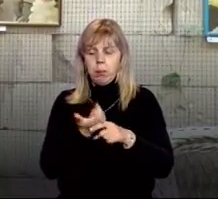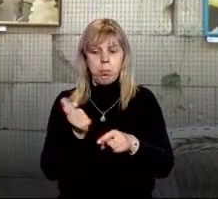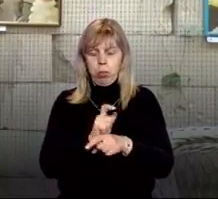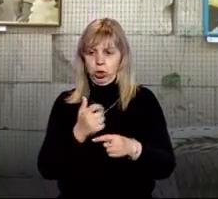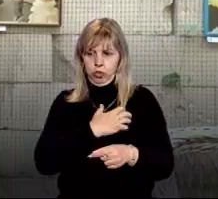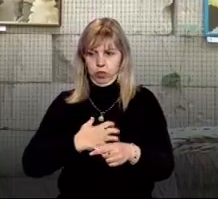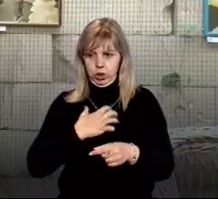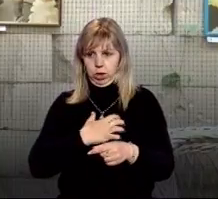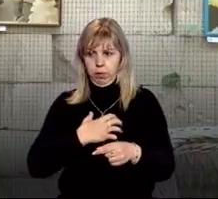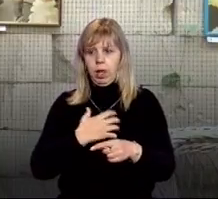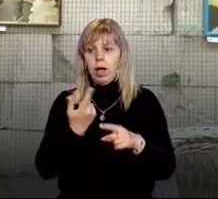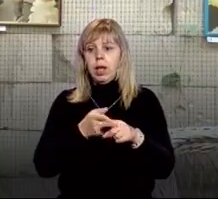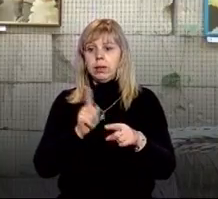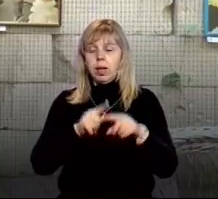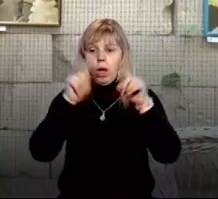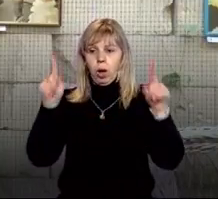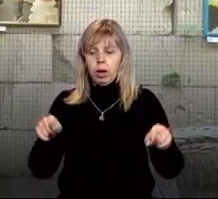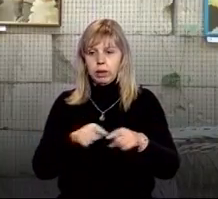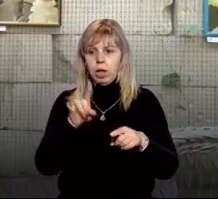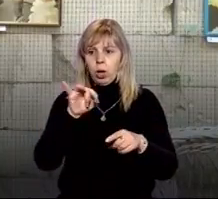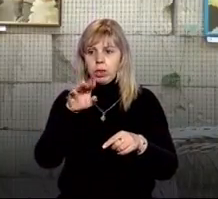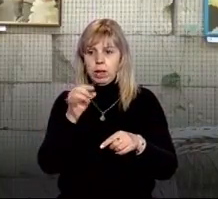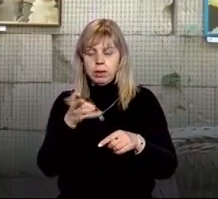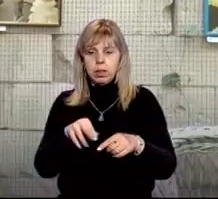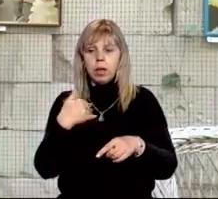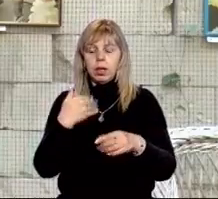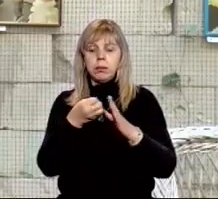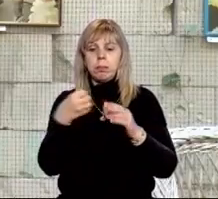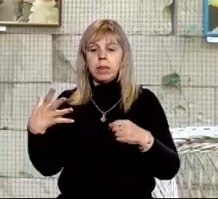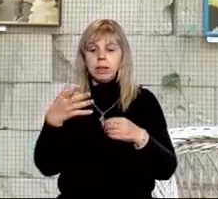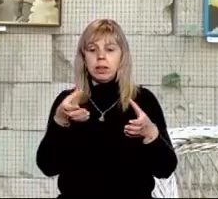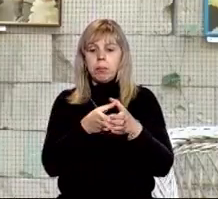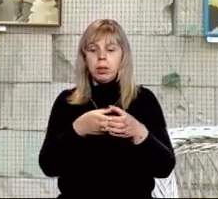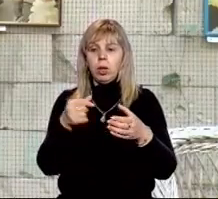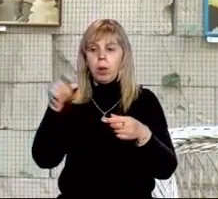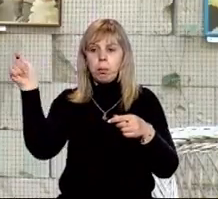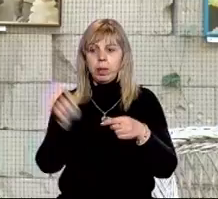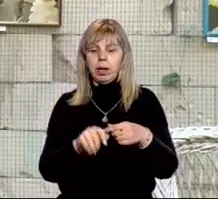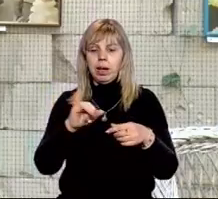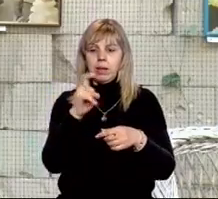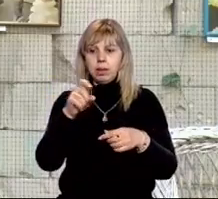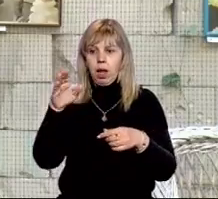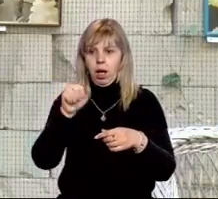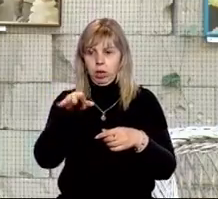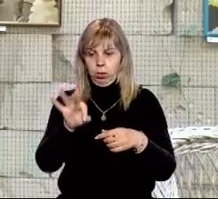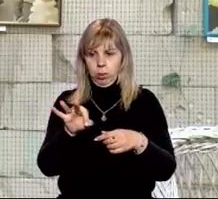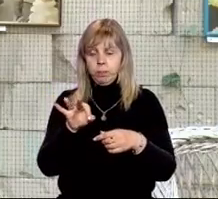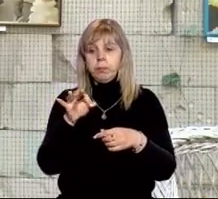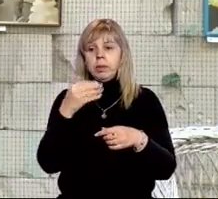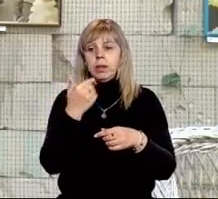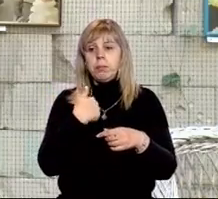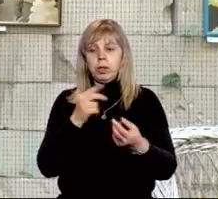важлива. Це картина «Ротація», коли наш 15-й батальйон 128-ї бригади приїхав по ротації прямо з бойових дій, і